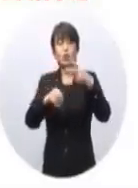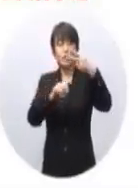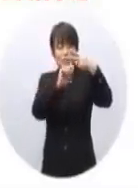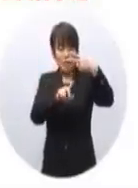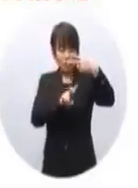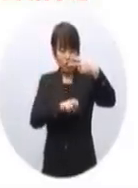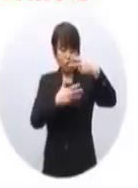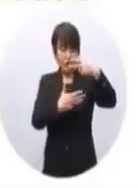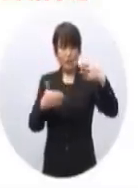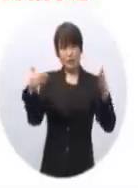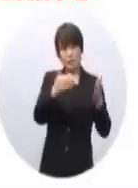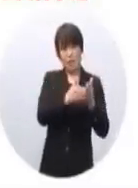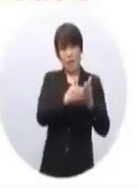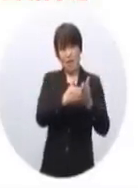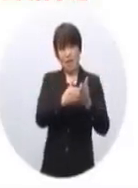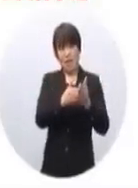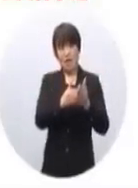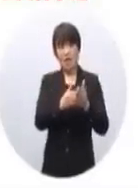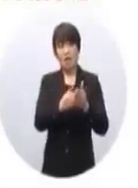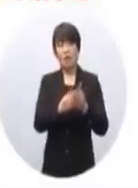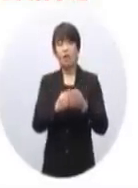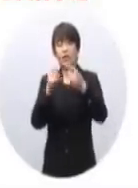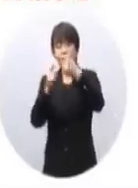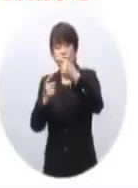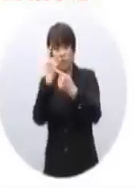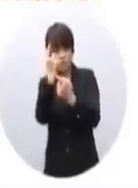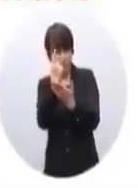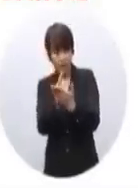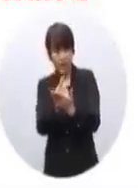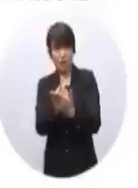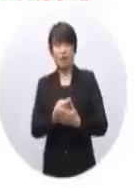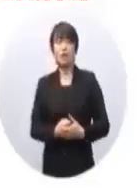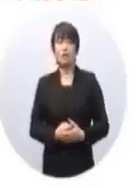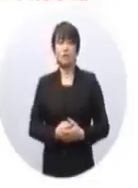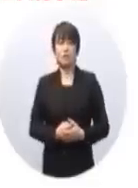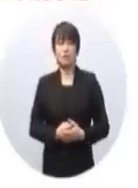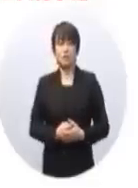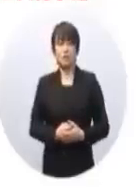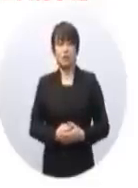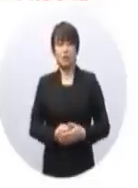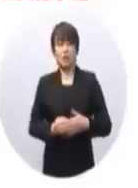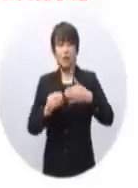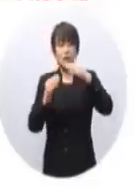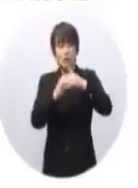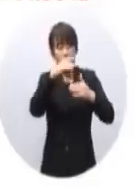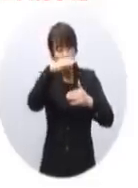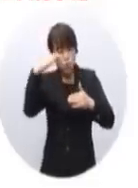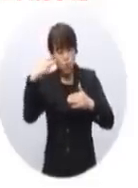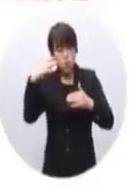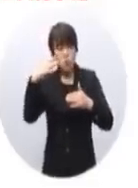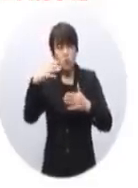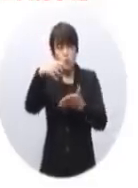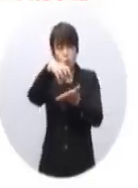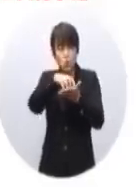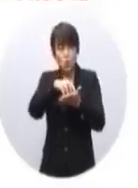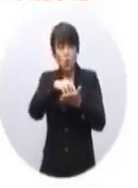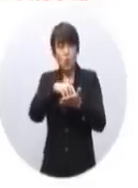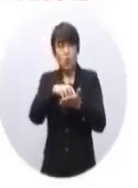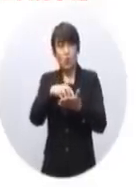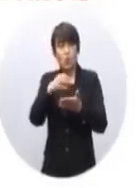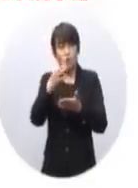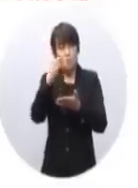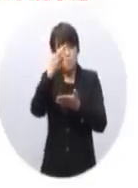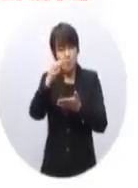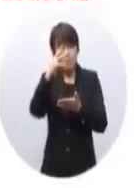2月28日まで、1人1点です。 最優秀賞受賞者には賞金3万円